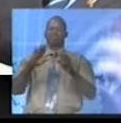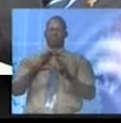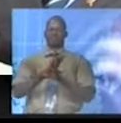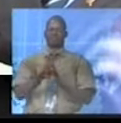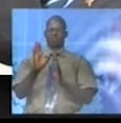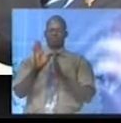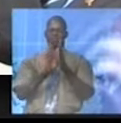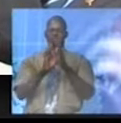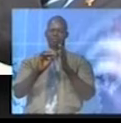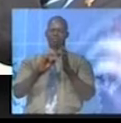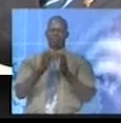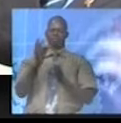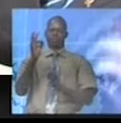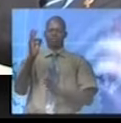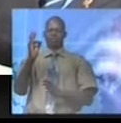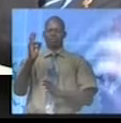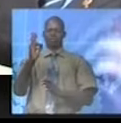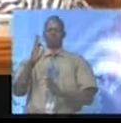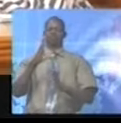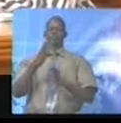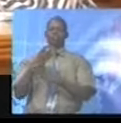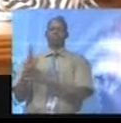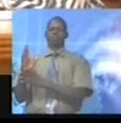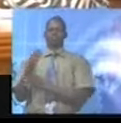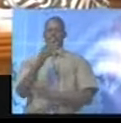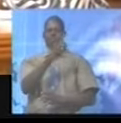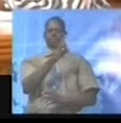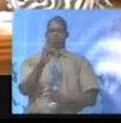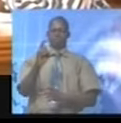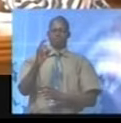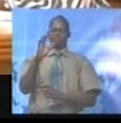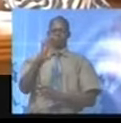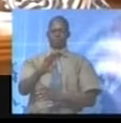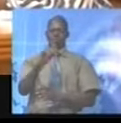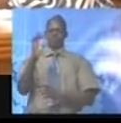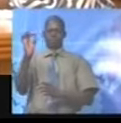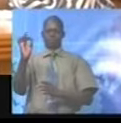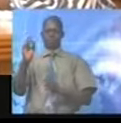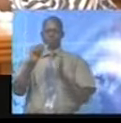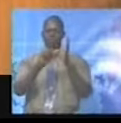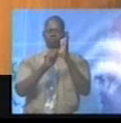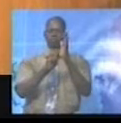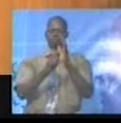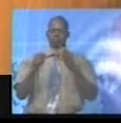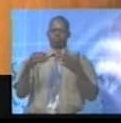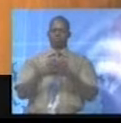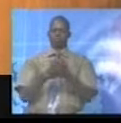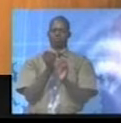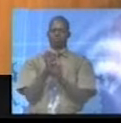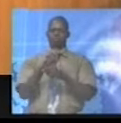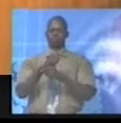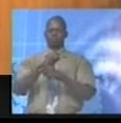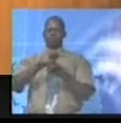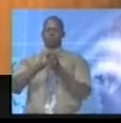l'environnement de 1997. Subdivisé en 148 articles, il tient compte de nouvelles dispositions tels que les